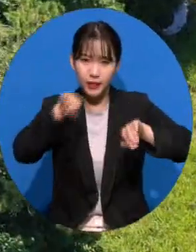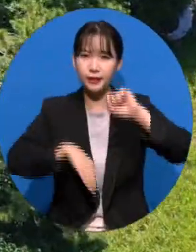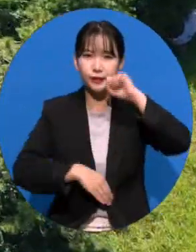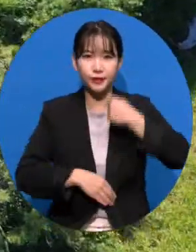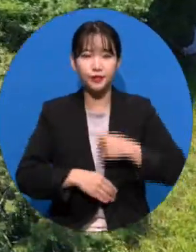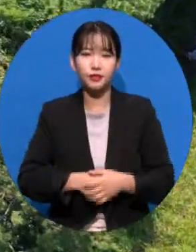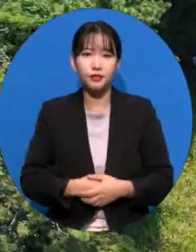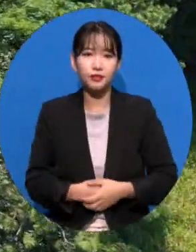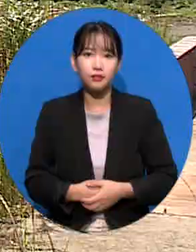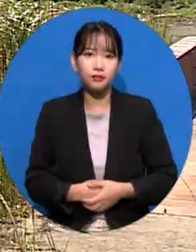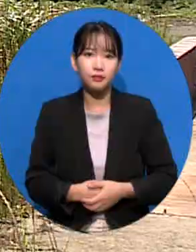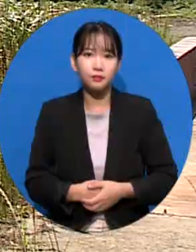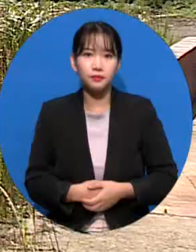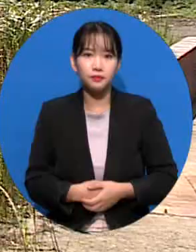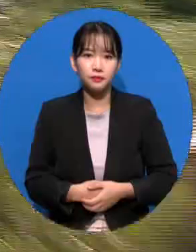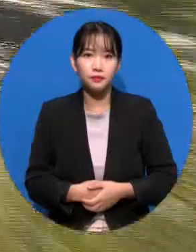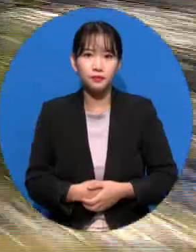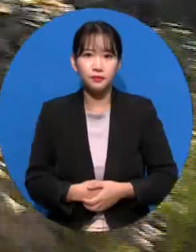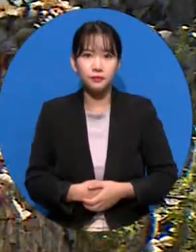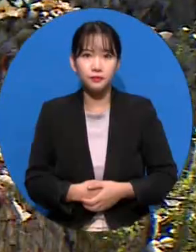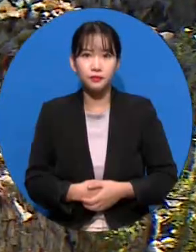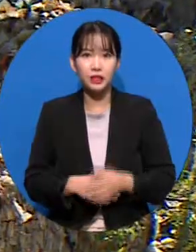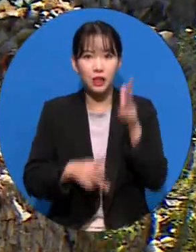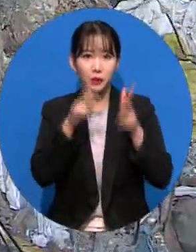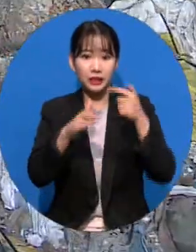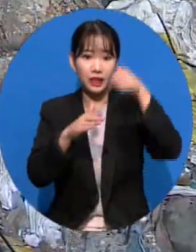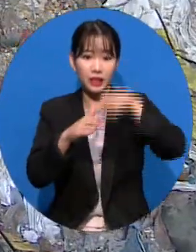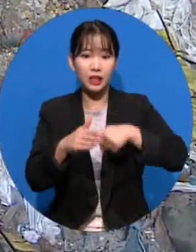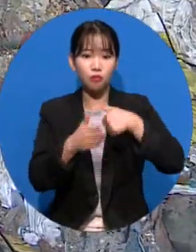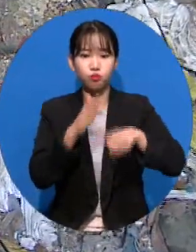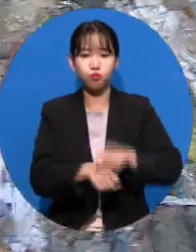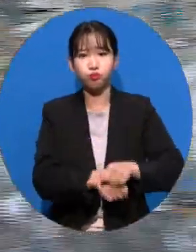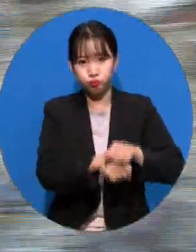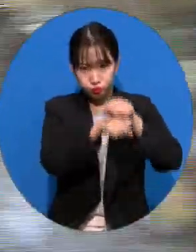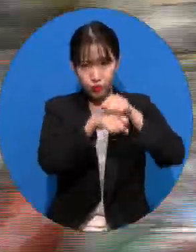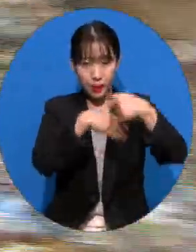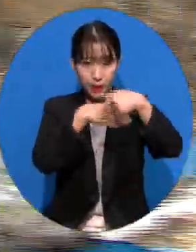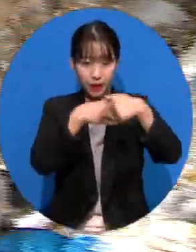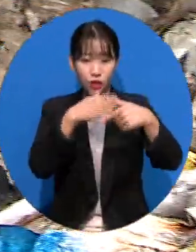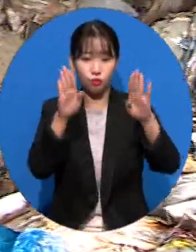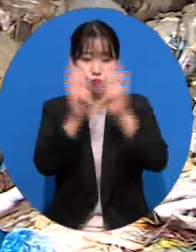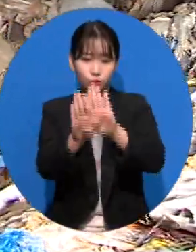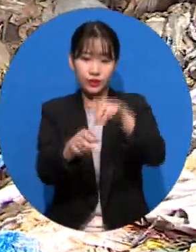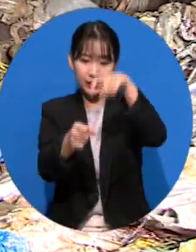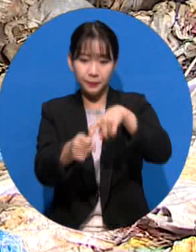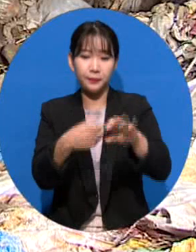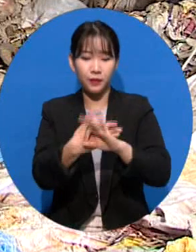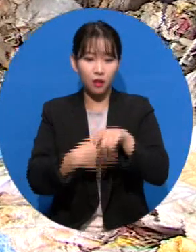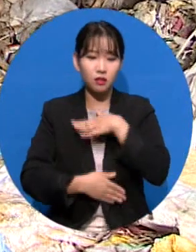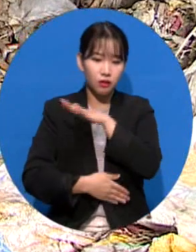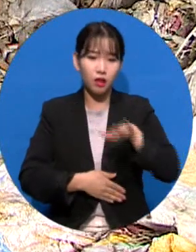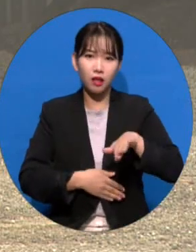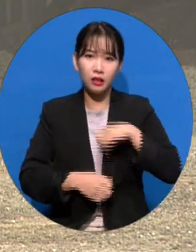어려운 실정입니다. 사실은 공장 안에다가 물건 다 쌓아놓고 닫아버리고 밖에 문 닫아버리고